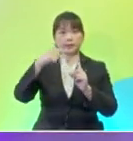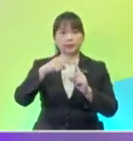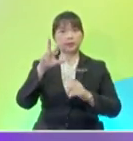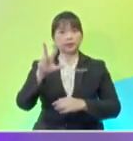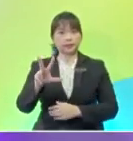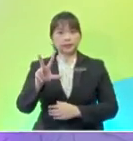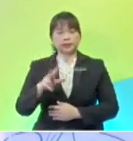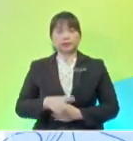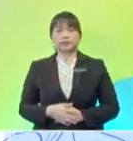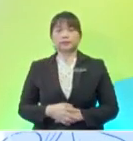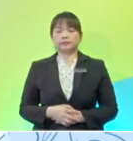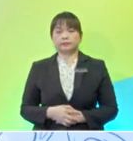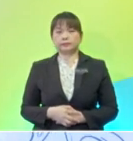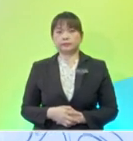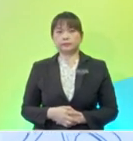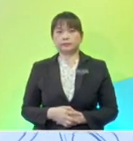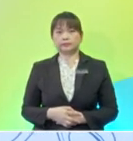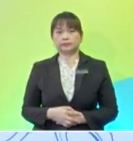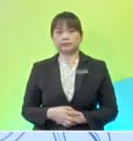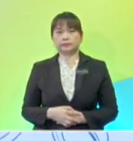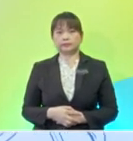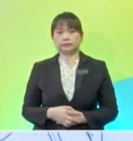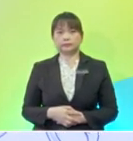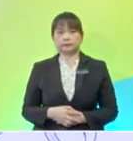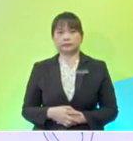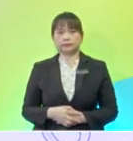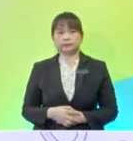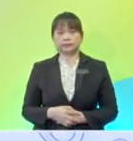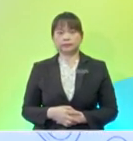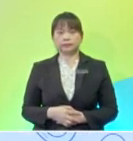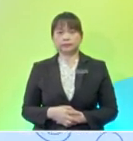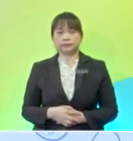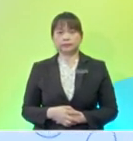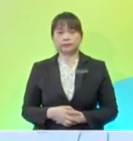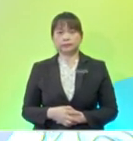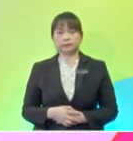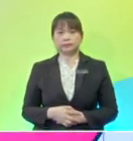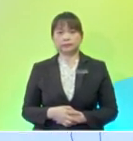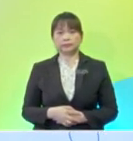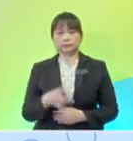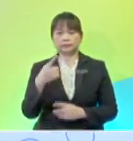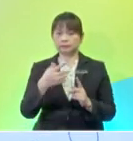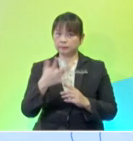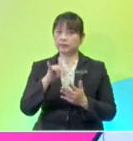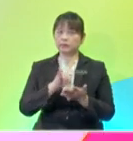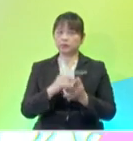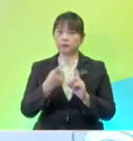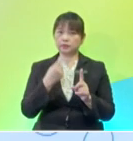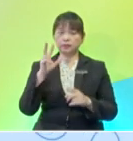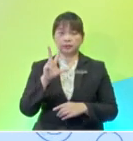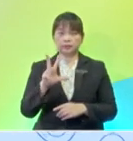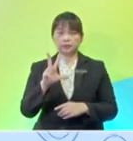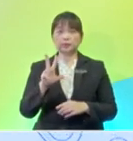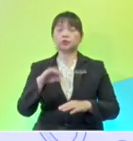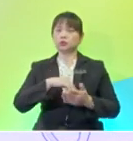3/3 sama dia oke diturun bawah Lepas tuh dari tiga nih semua Kak kaki